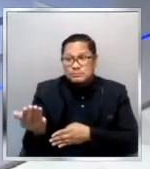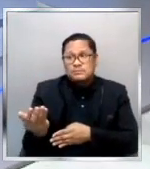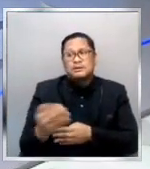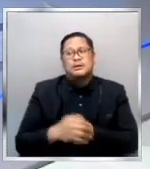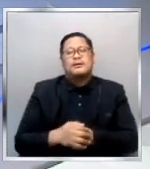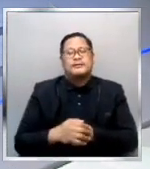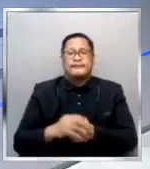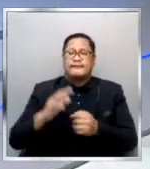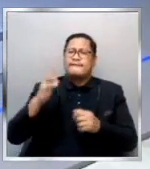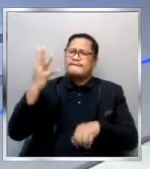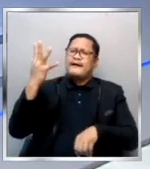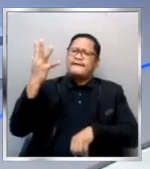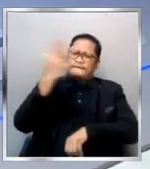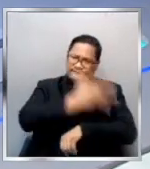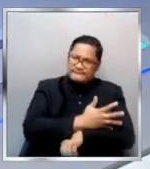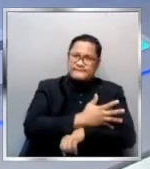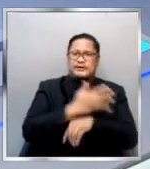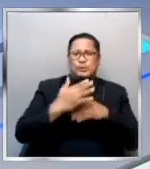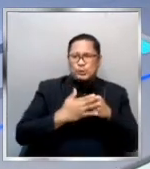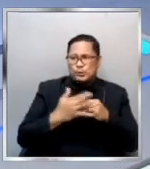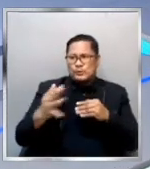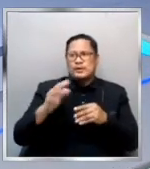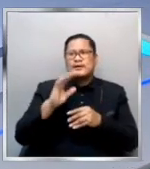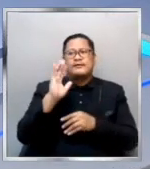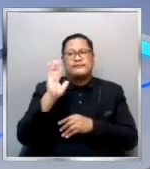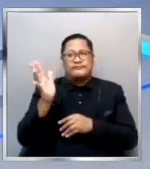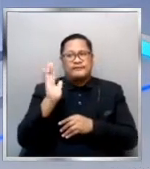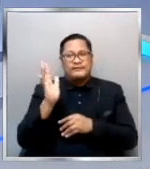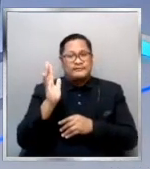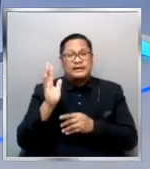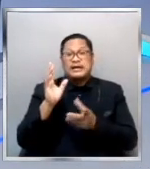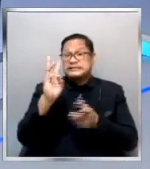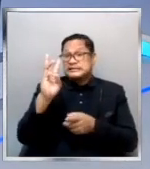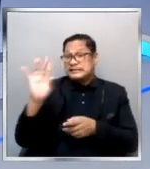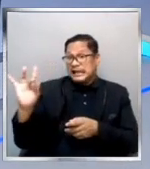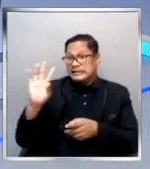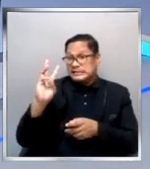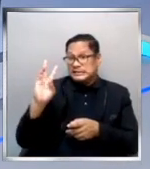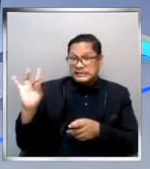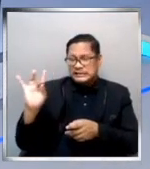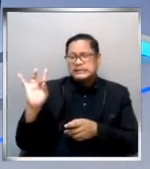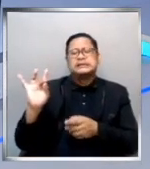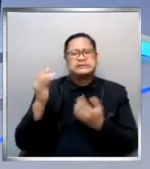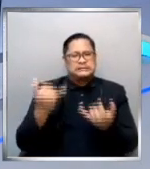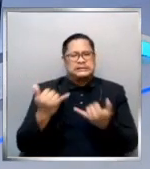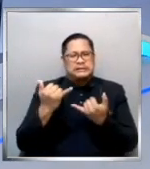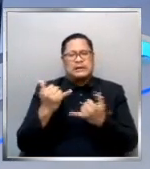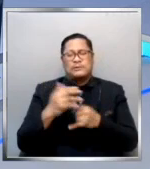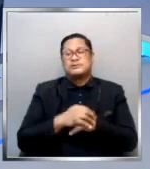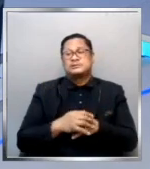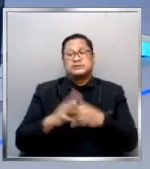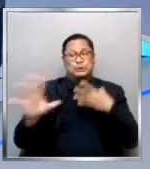na araw ng mahigit 50. 68 ang naitala ngayong araw, kaya sa Kabuuan,